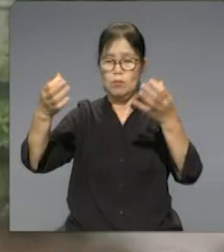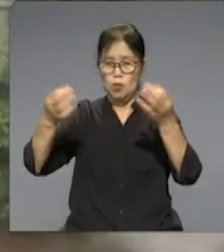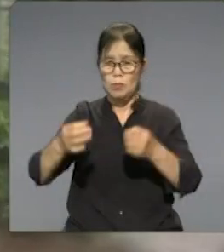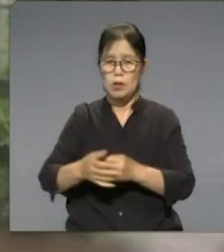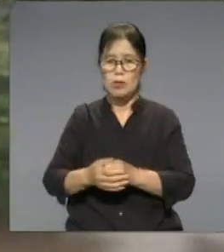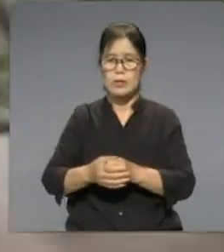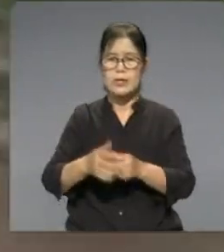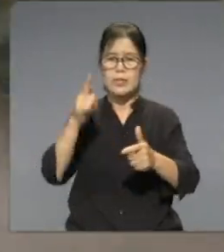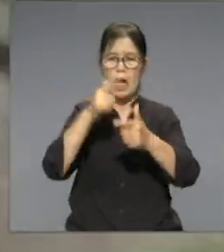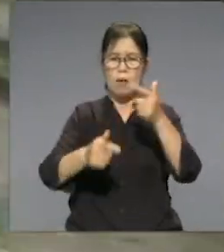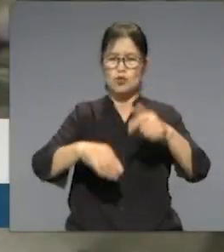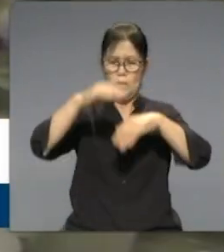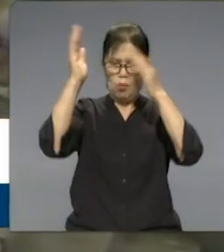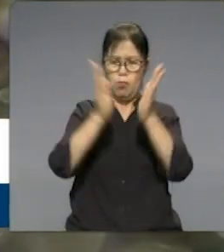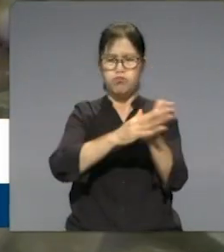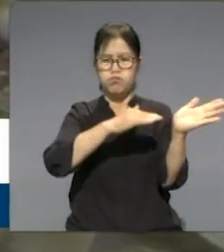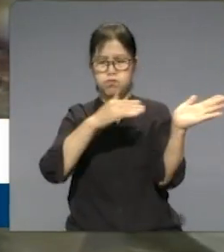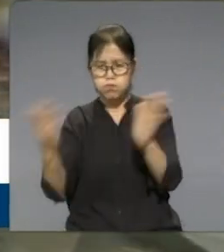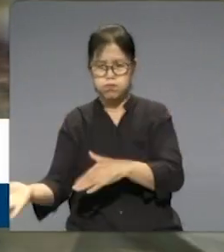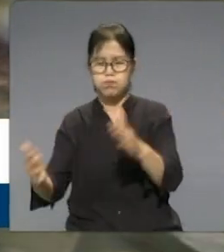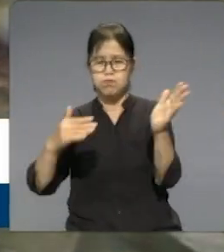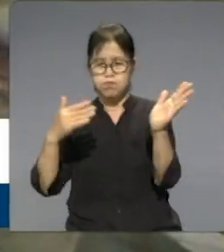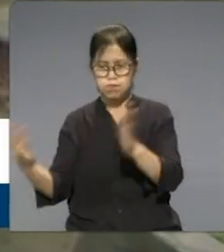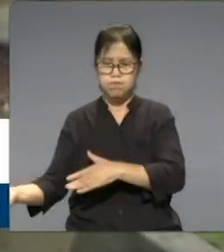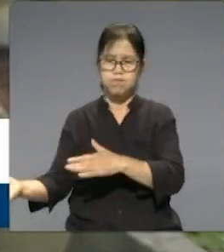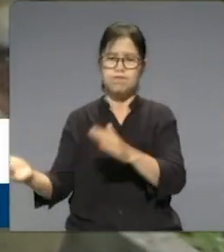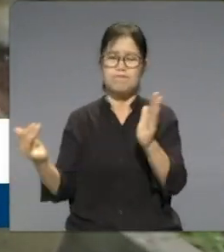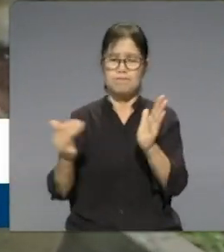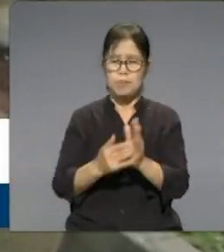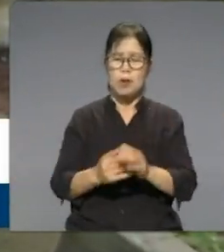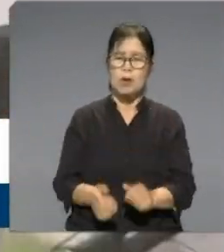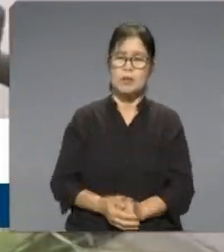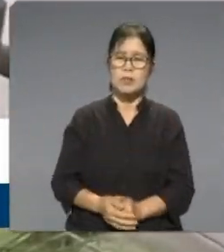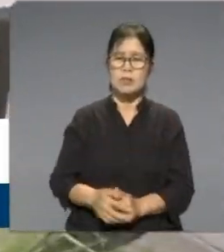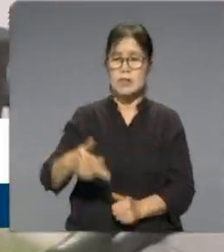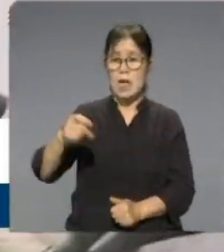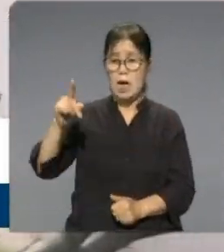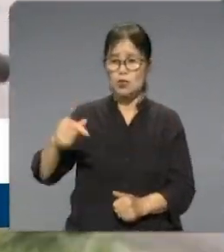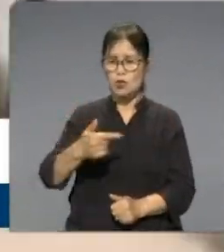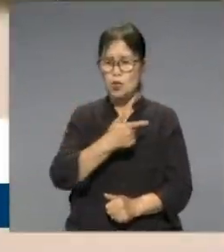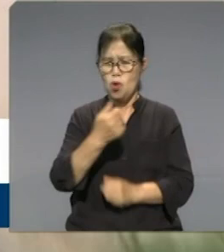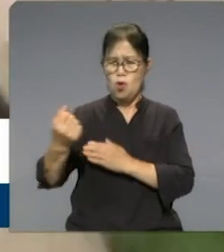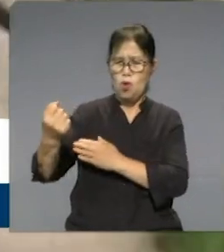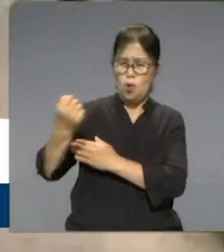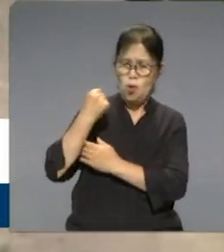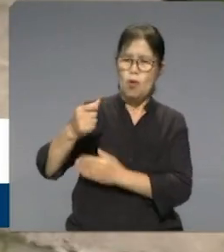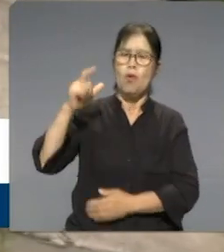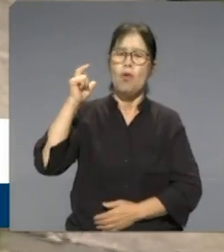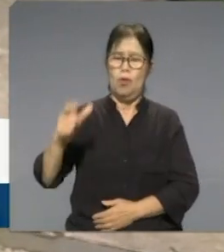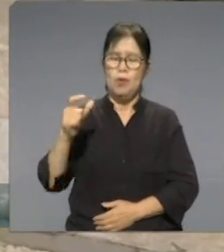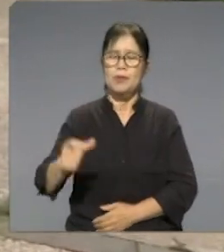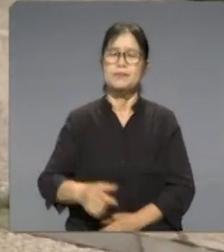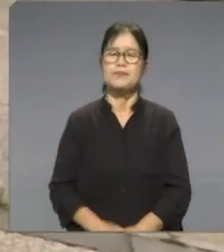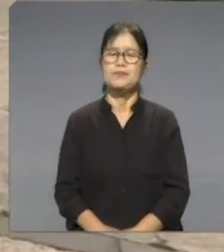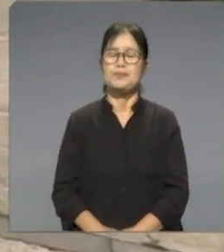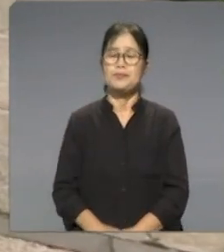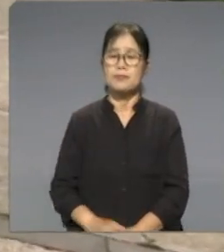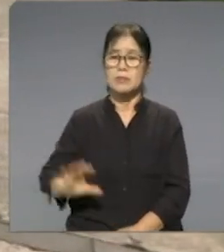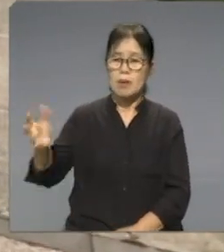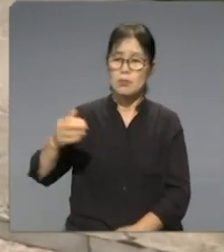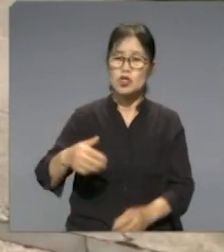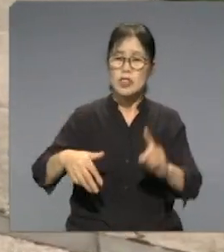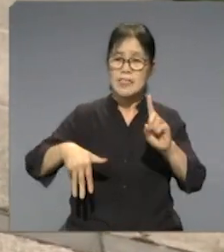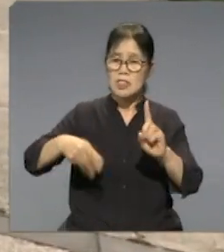나무가 통째로 넘어져서 도로에 쓰러져 있습니다. 지금 카눈은 대형의 강한 태풍입니다. 태풍의